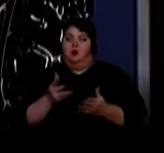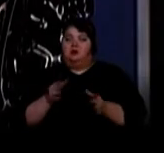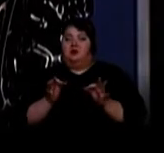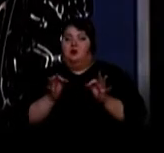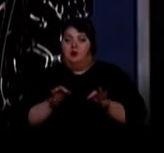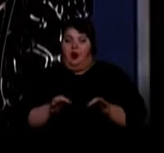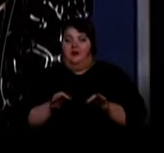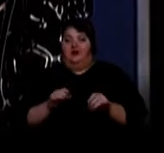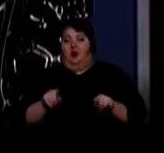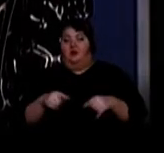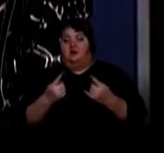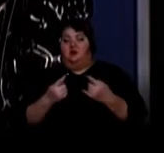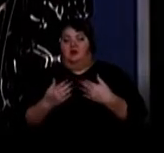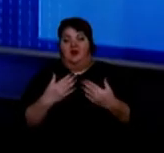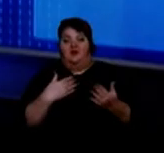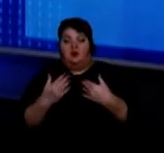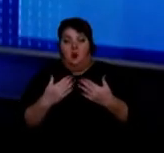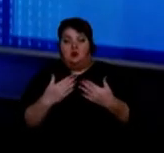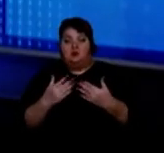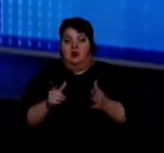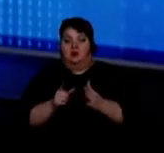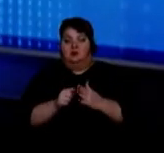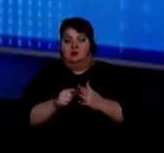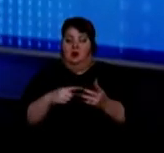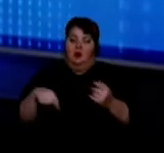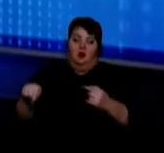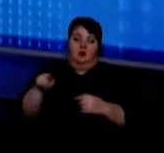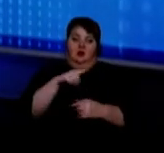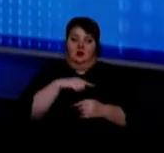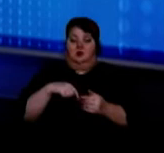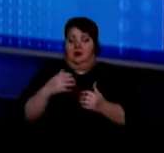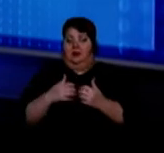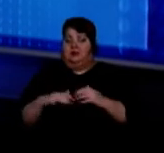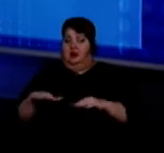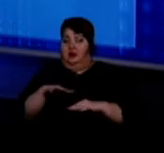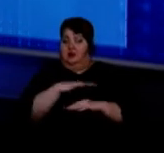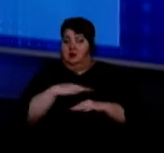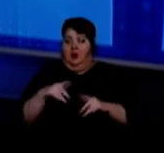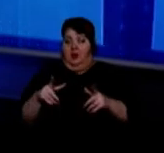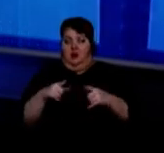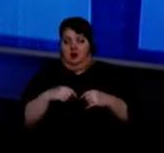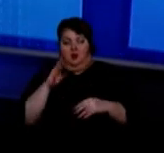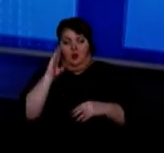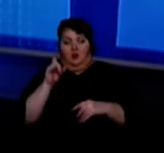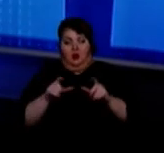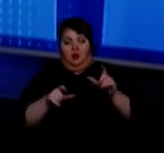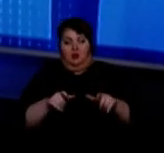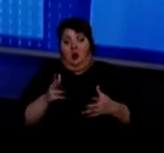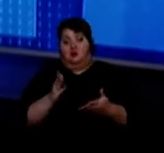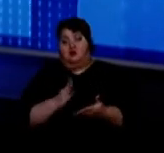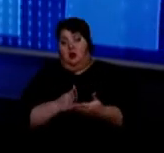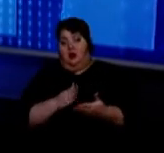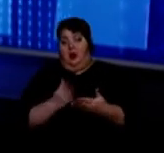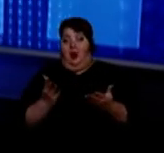правильно встановлювати відносини з окружаючою середою і з партнером, якщо в них є, якщо нема,